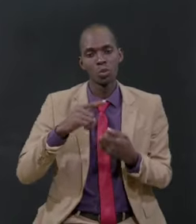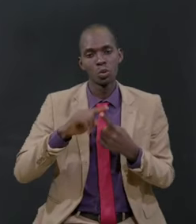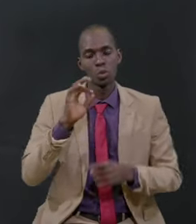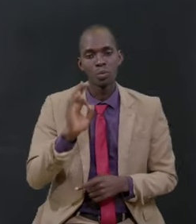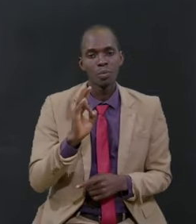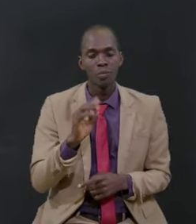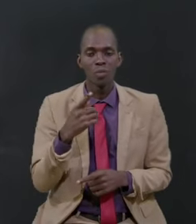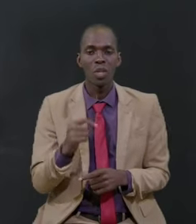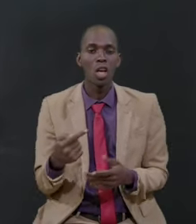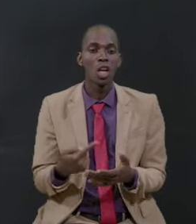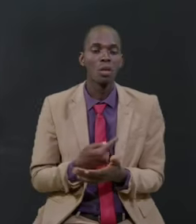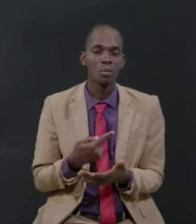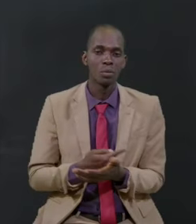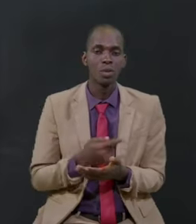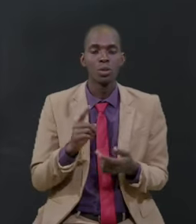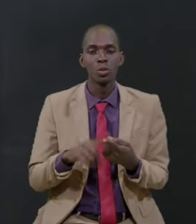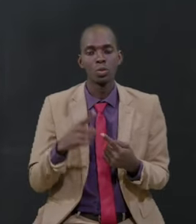Donc, il m'a oint pour